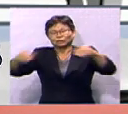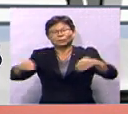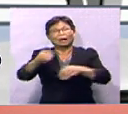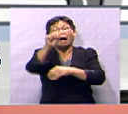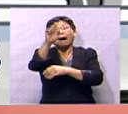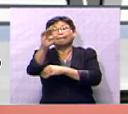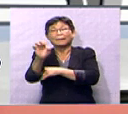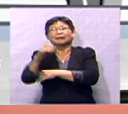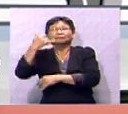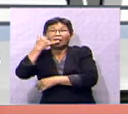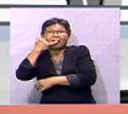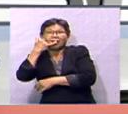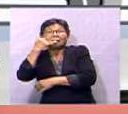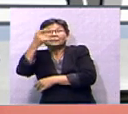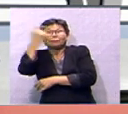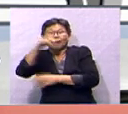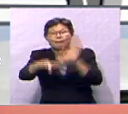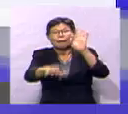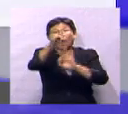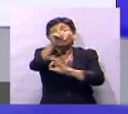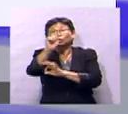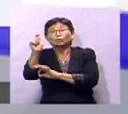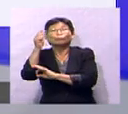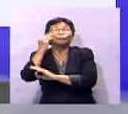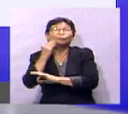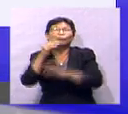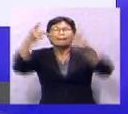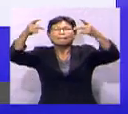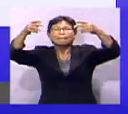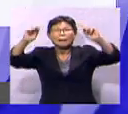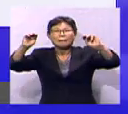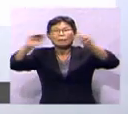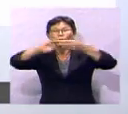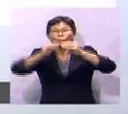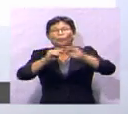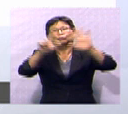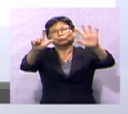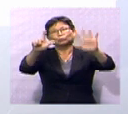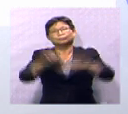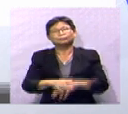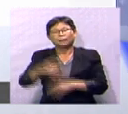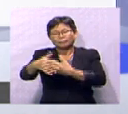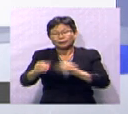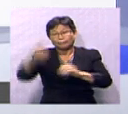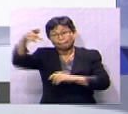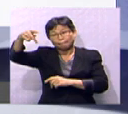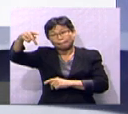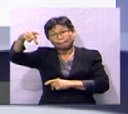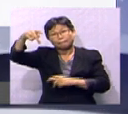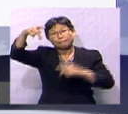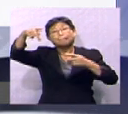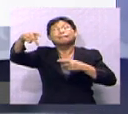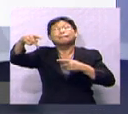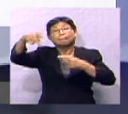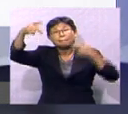Abe. Panggilan telefon itu berikutan pelantikan Tun Dr. Mahathir sebagai Perdana Menteri yang ke-7. Pejabat Perdana Menteri dalam